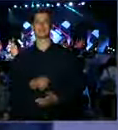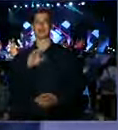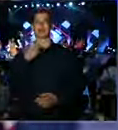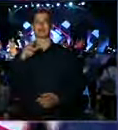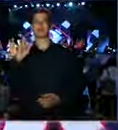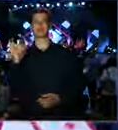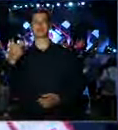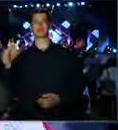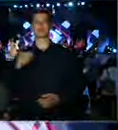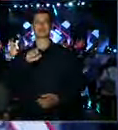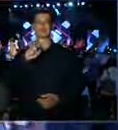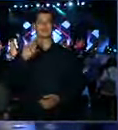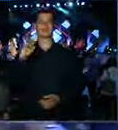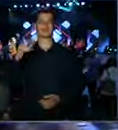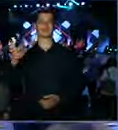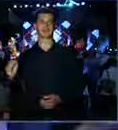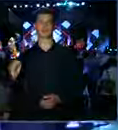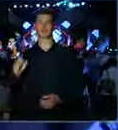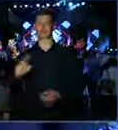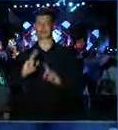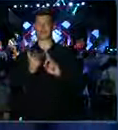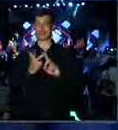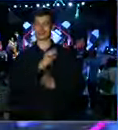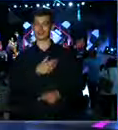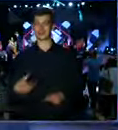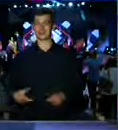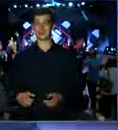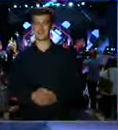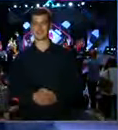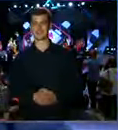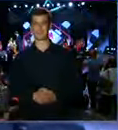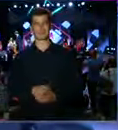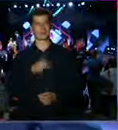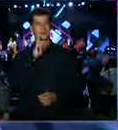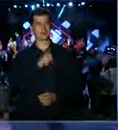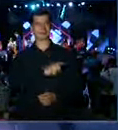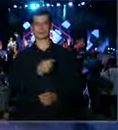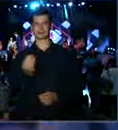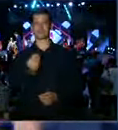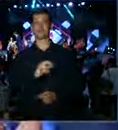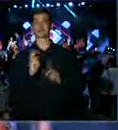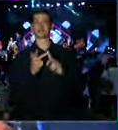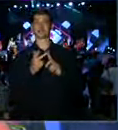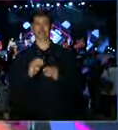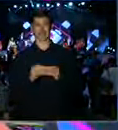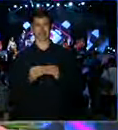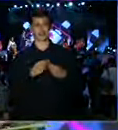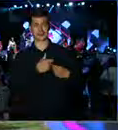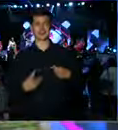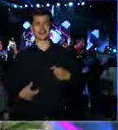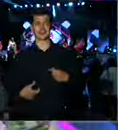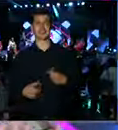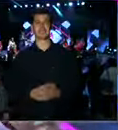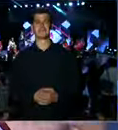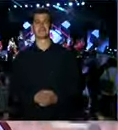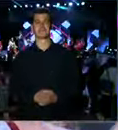Adrianna Zawadzińska, trzecia szarfa. Ja nie wiem, gdzie ten trzeci jeszcze się zmieści chyba ten trzeci diadem na